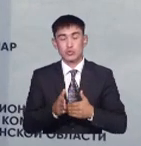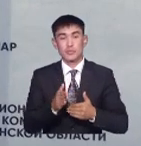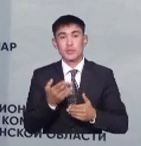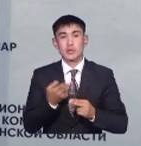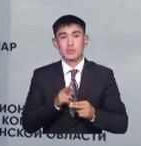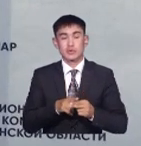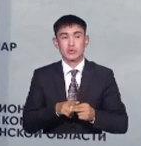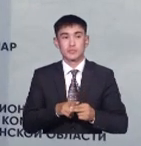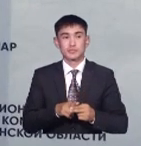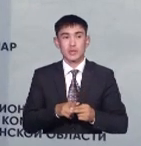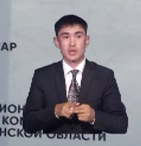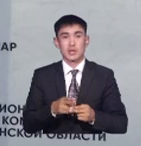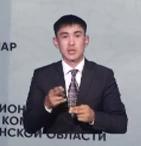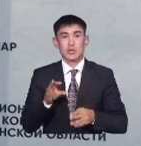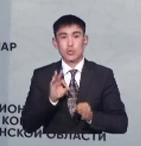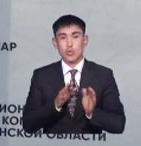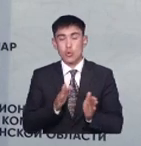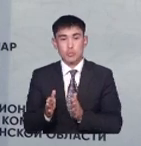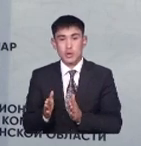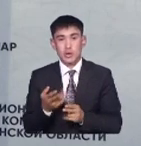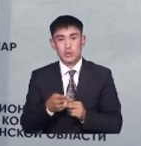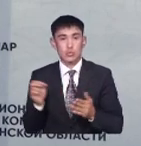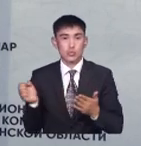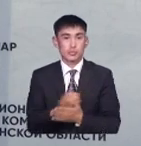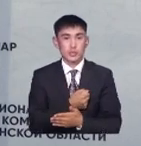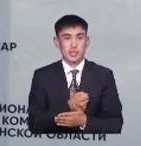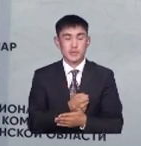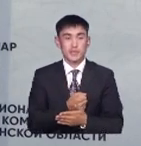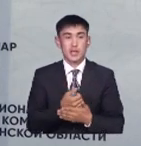того, исключена норма, которая раньше